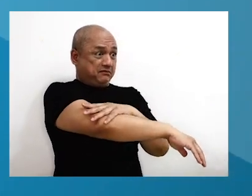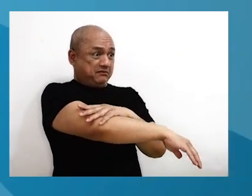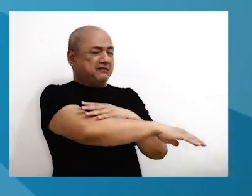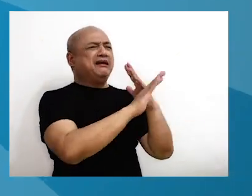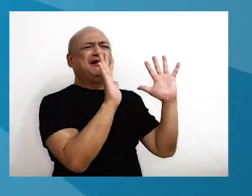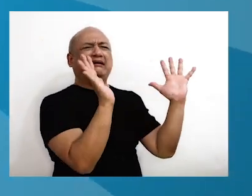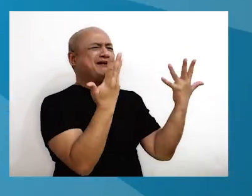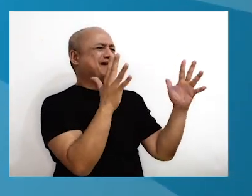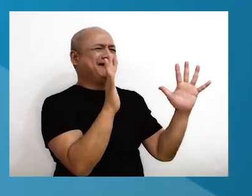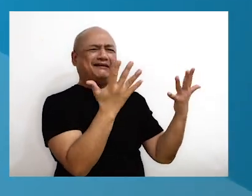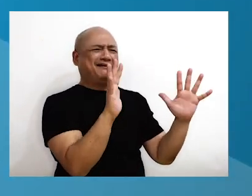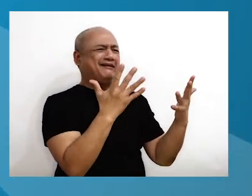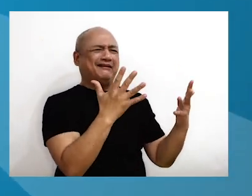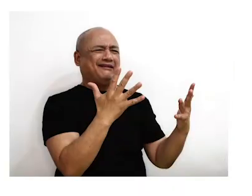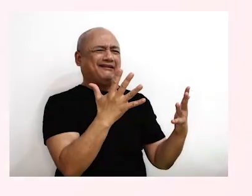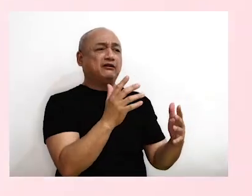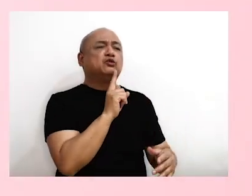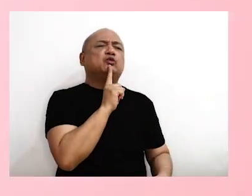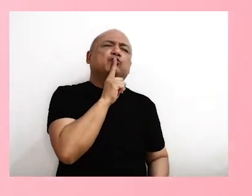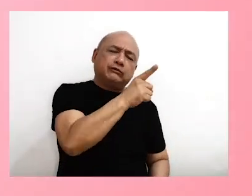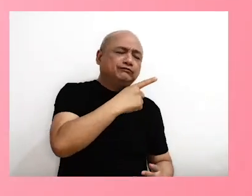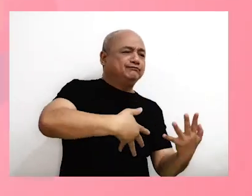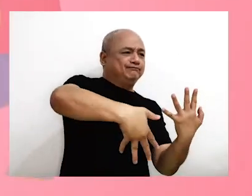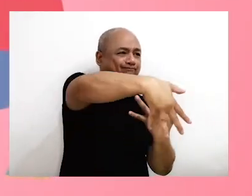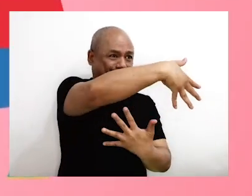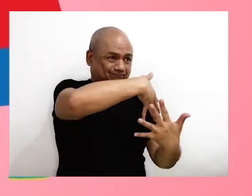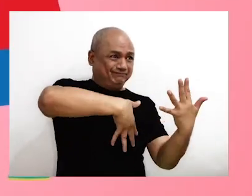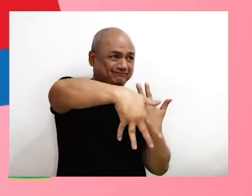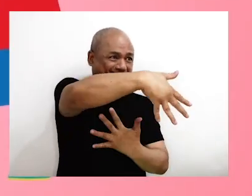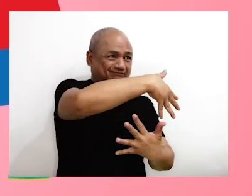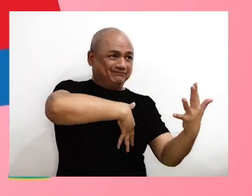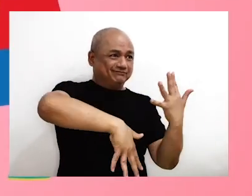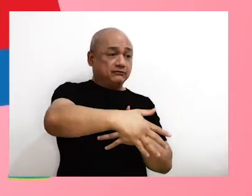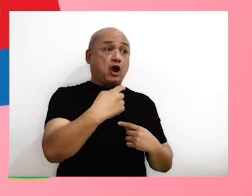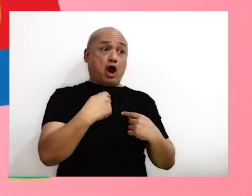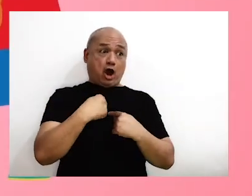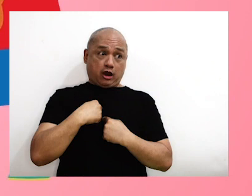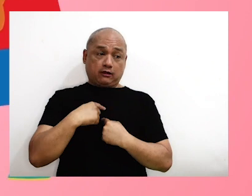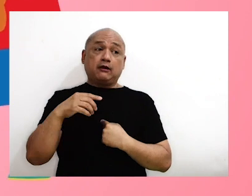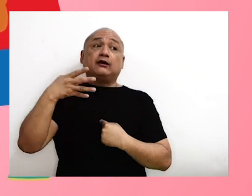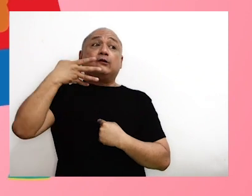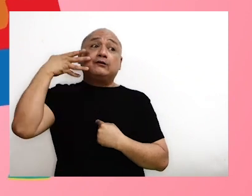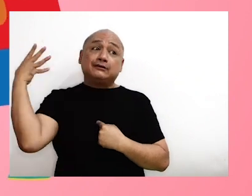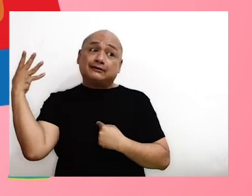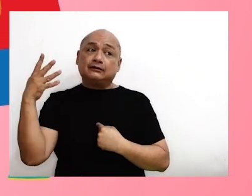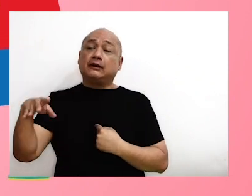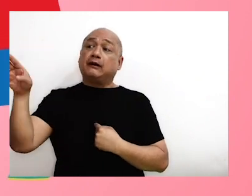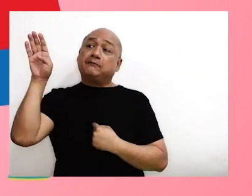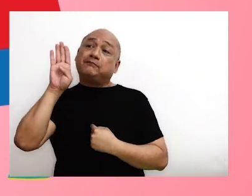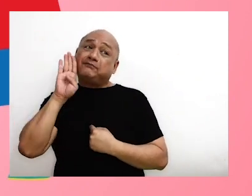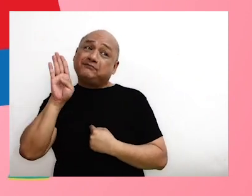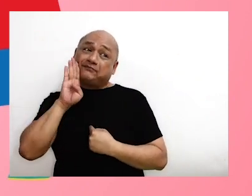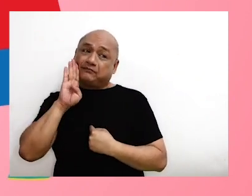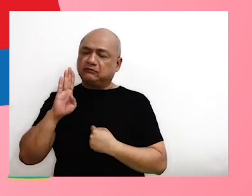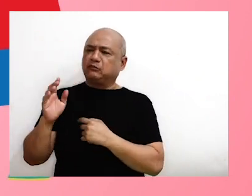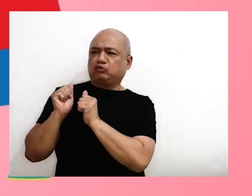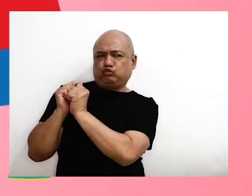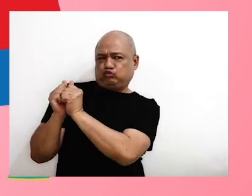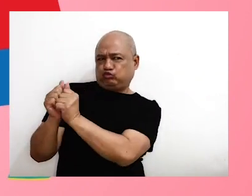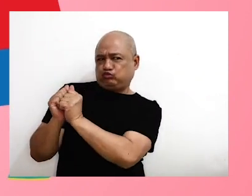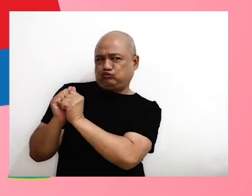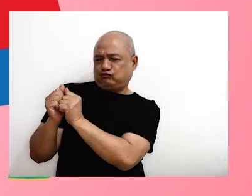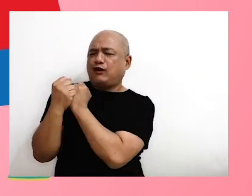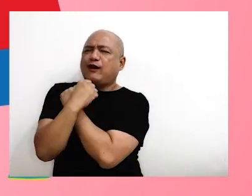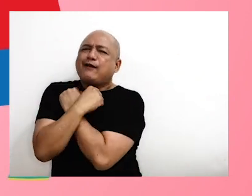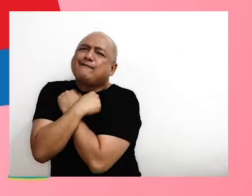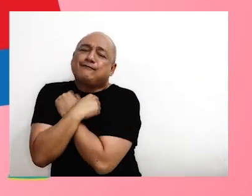natin maisasalin pa ang rabies sa mga mahal natin sa buhay kagaya ni na Bruce at Betty. Dagdag